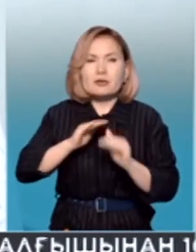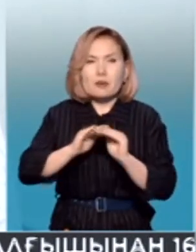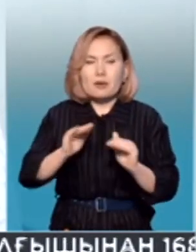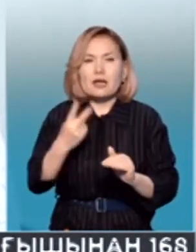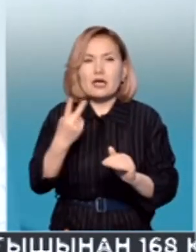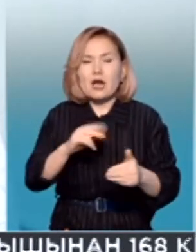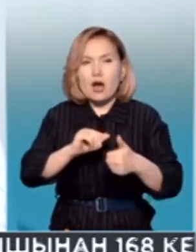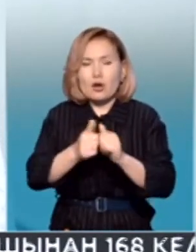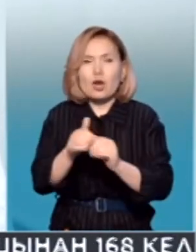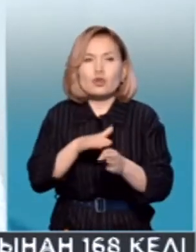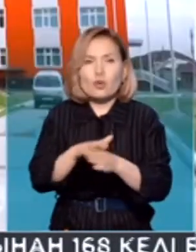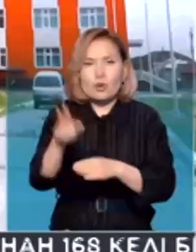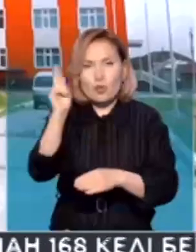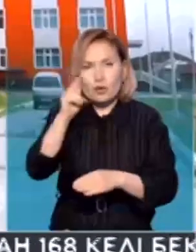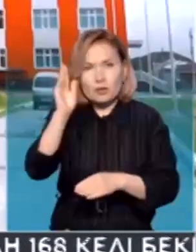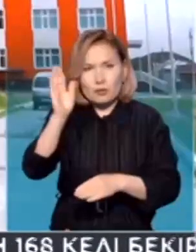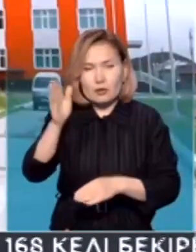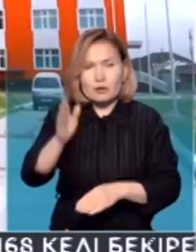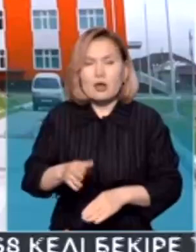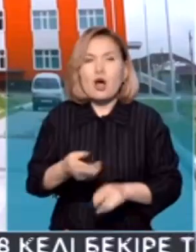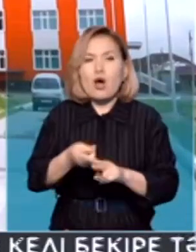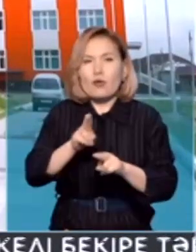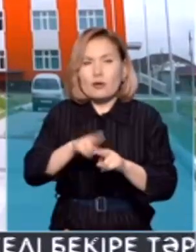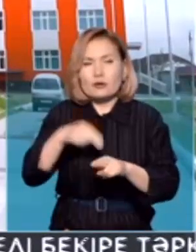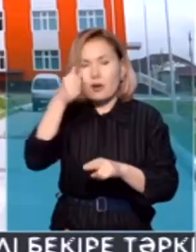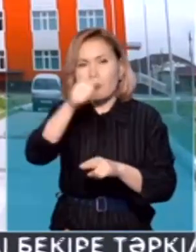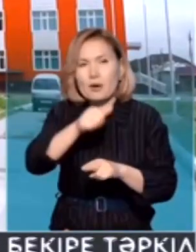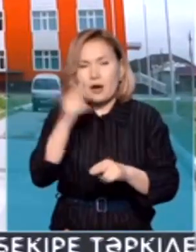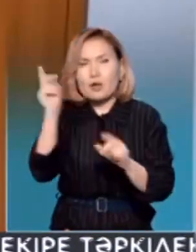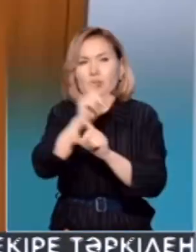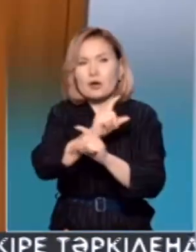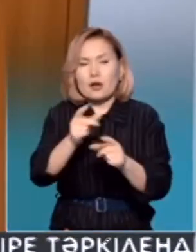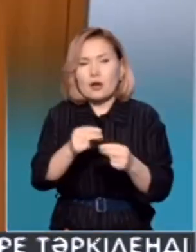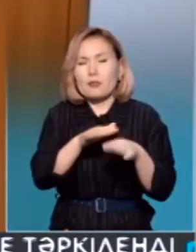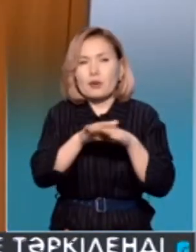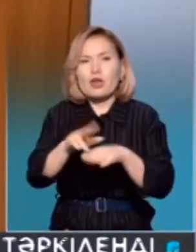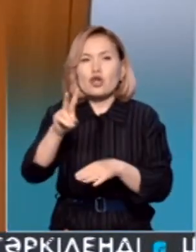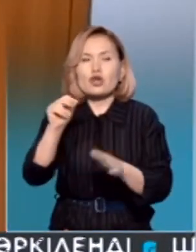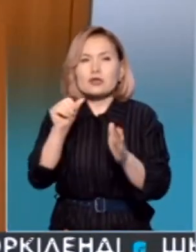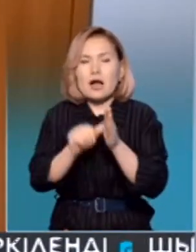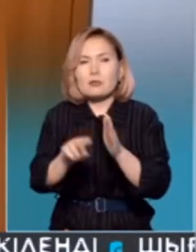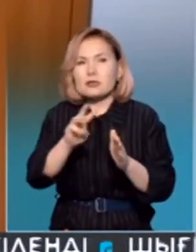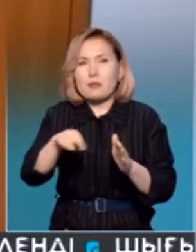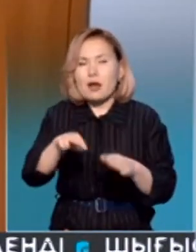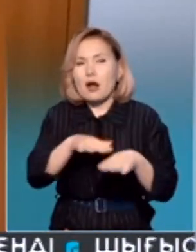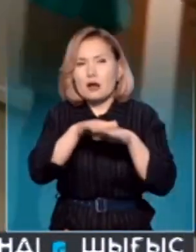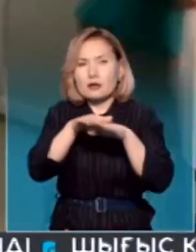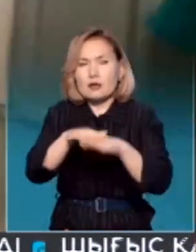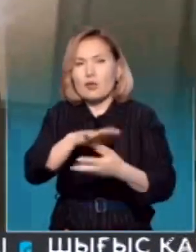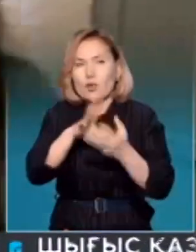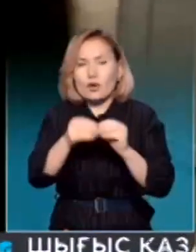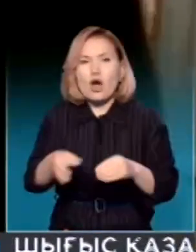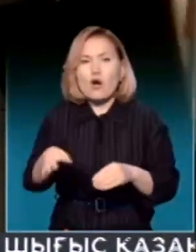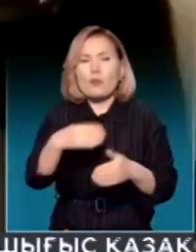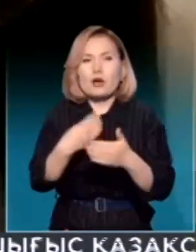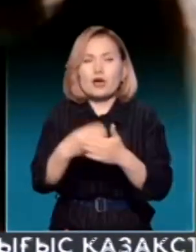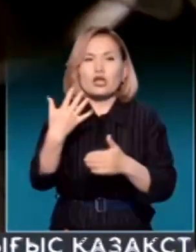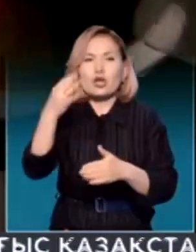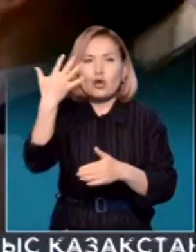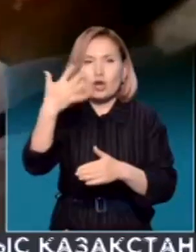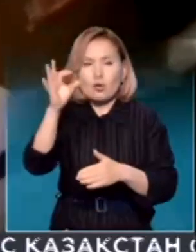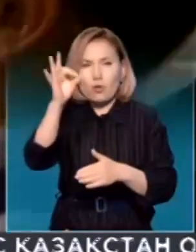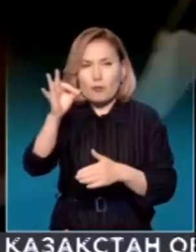ауысымда толық оқитын болады. Биыл аймақтың білім саласына 260 миллиард теңге қаралған. Бұл облыс бюджетінің тең